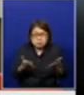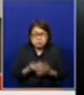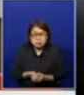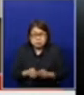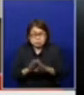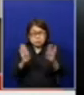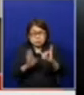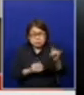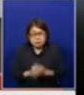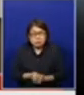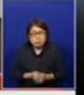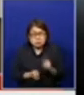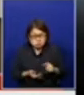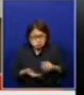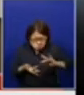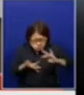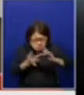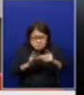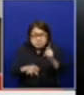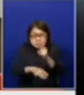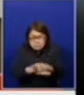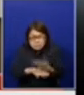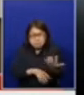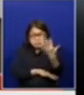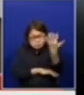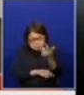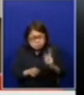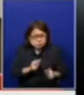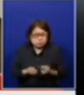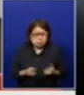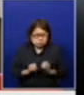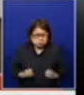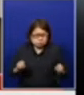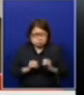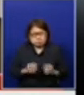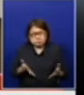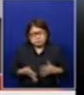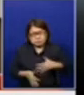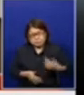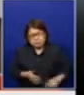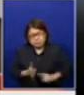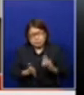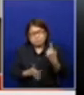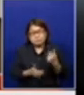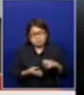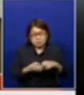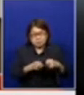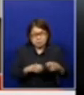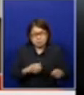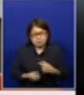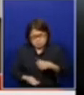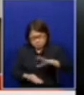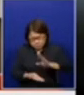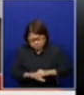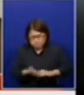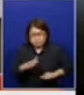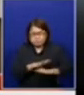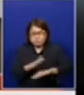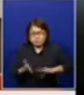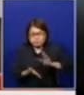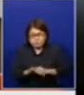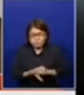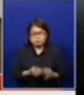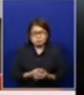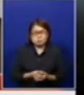ก็ออนไลน์ไปก็เจ็บปวดตั้งแต่เบื้องต้นผมก็เลยอยากบันทึกไว้ในกลางที่ประชุม